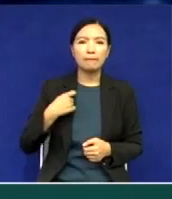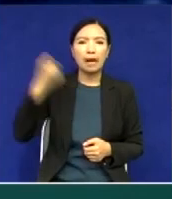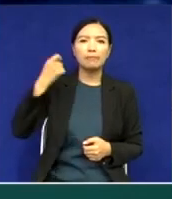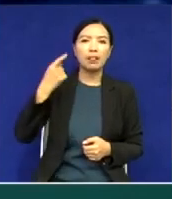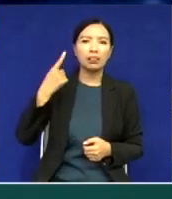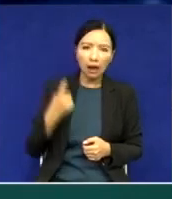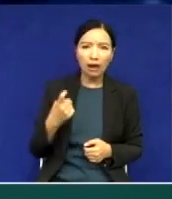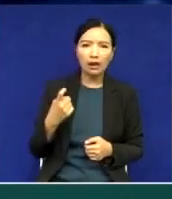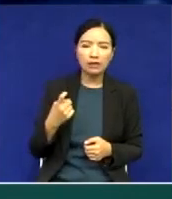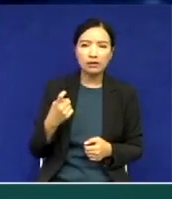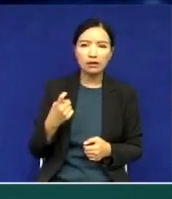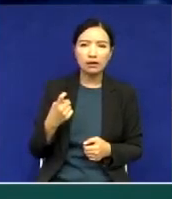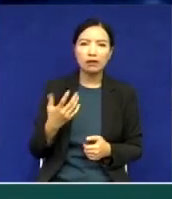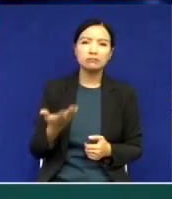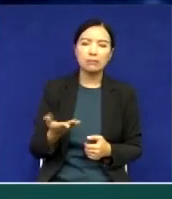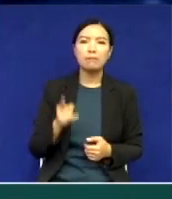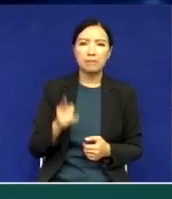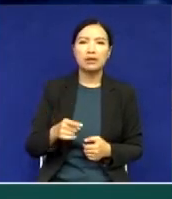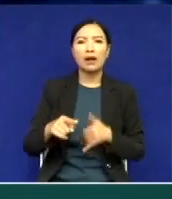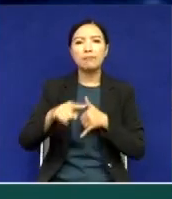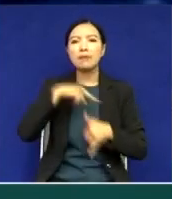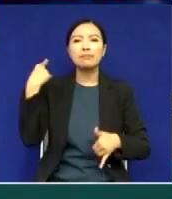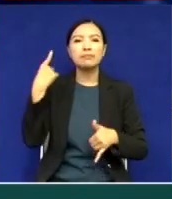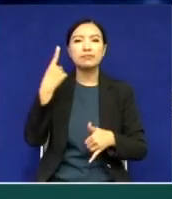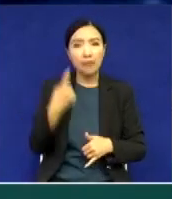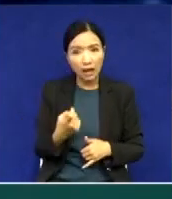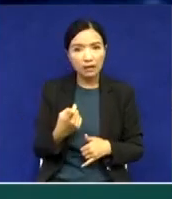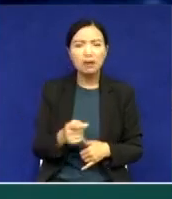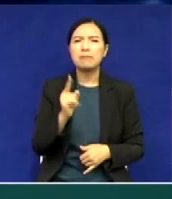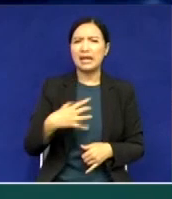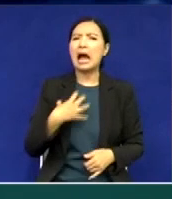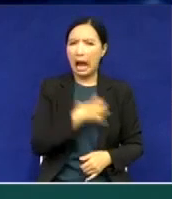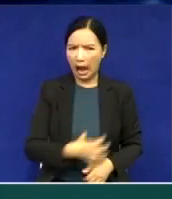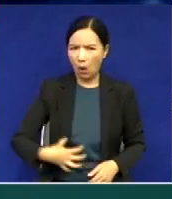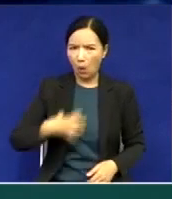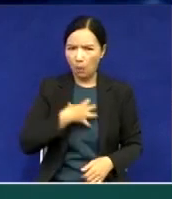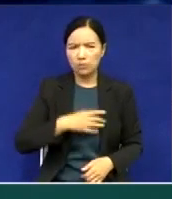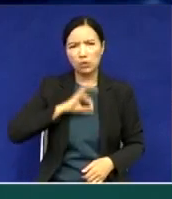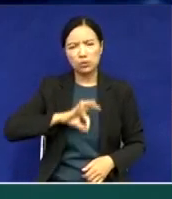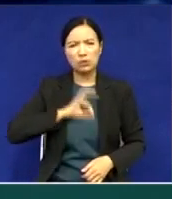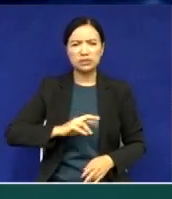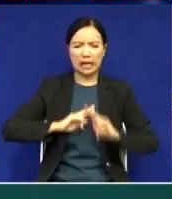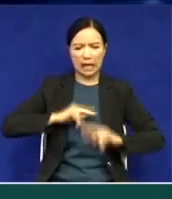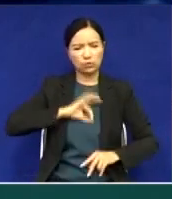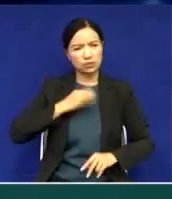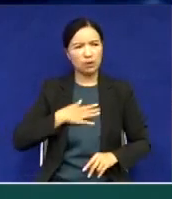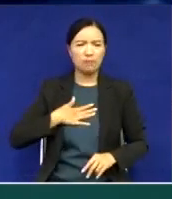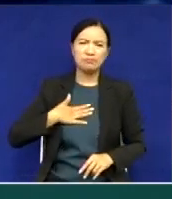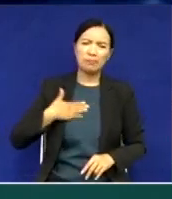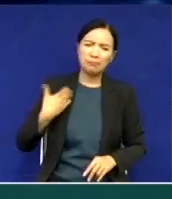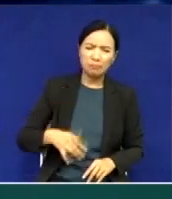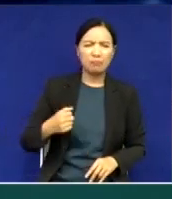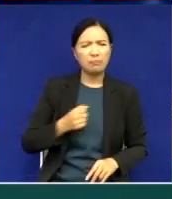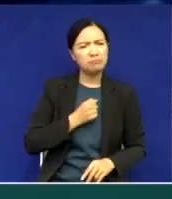ายเนี่ยมันเป็นอารมณ์มันเป็นช่วงเวลาหนึ่งที่เรามีความรู้สึกว่าเราไม่ไหวนะครับแต่ถ้าเมื่อไหร่ที่